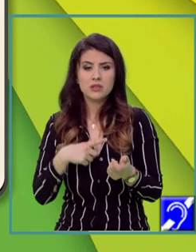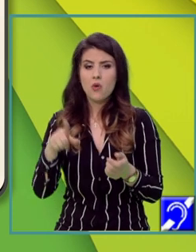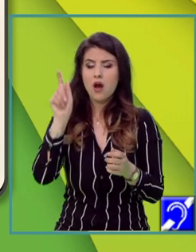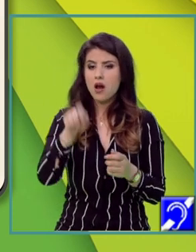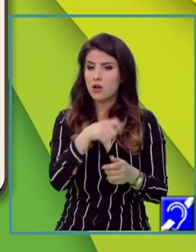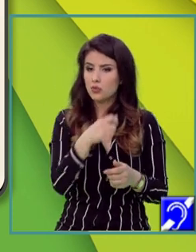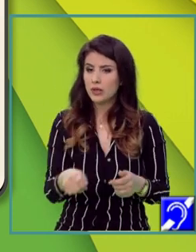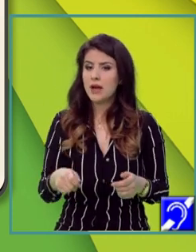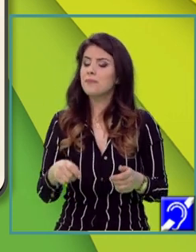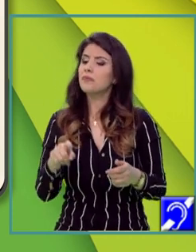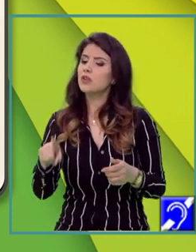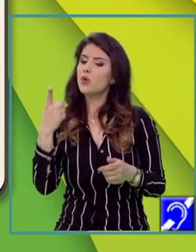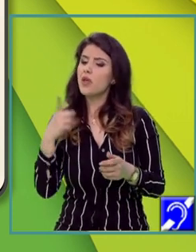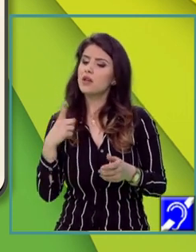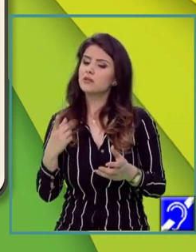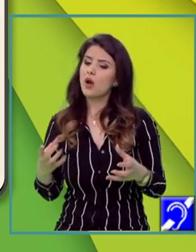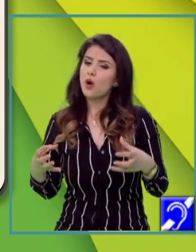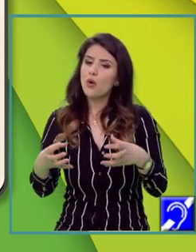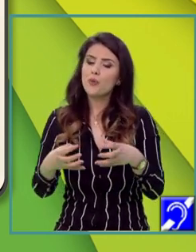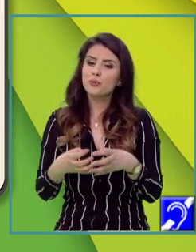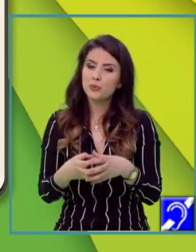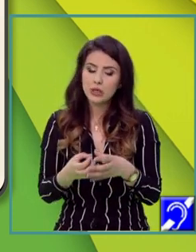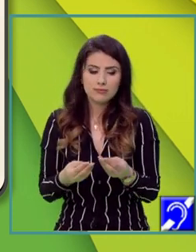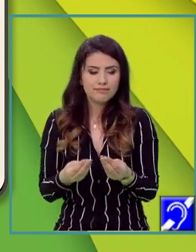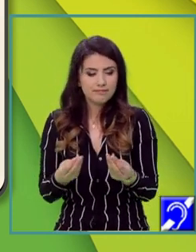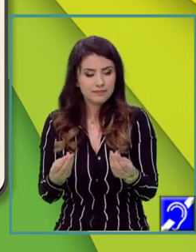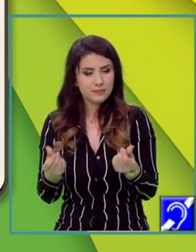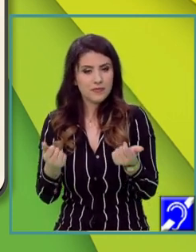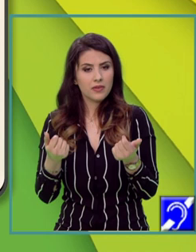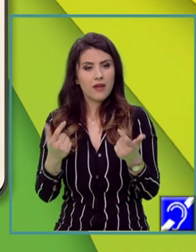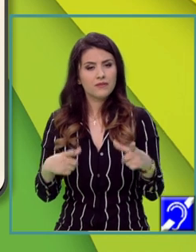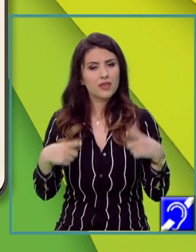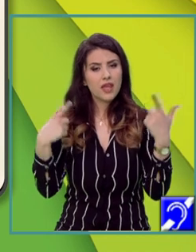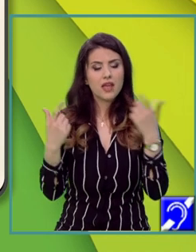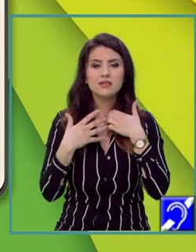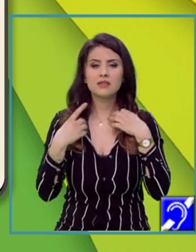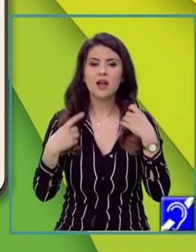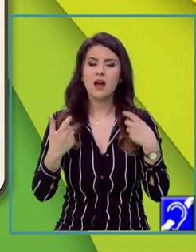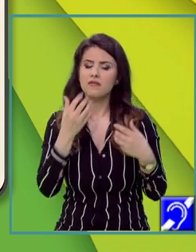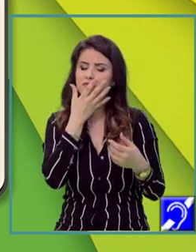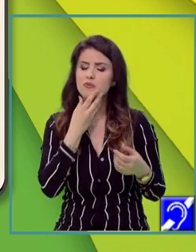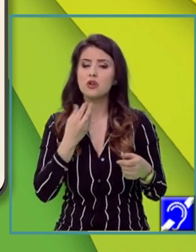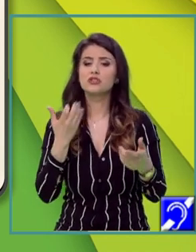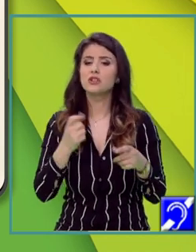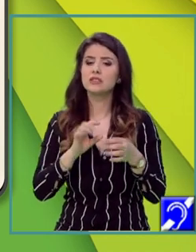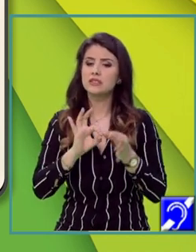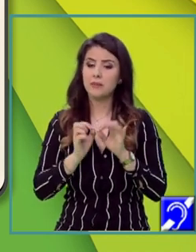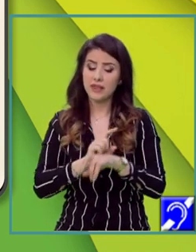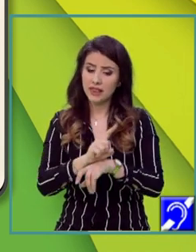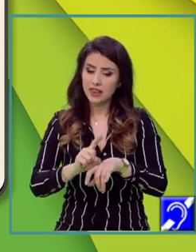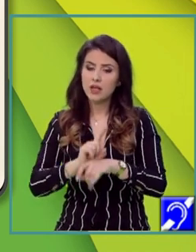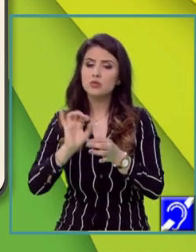comuniunea spiritelor o cristalizare în sens kantian Ce presupune timp și profunzime